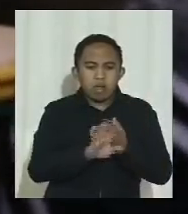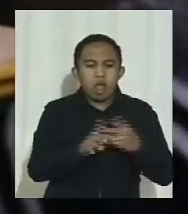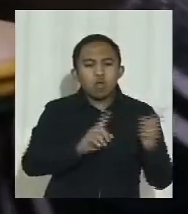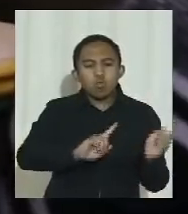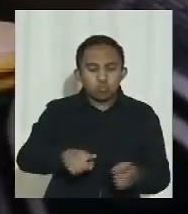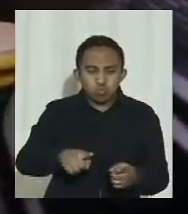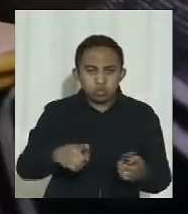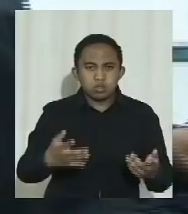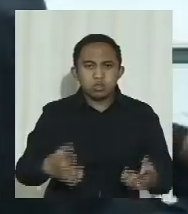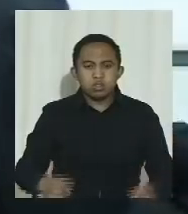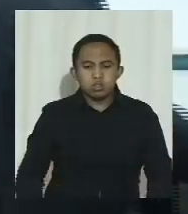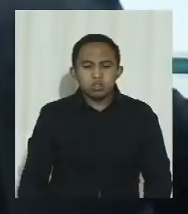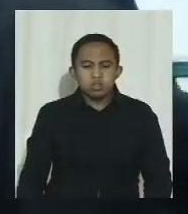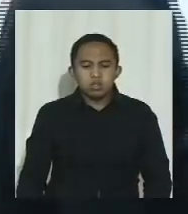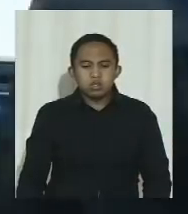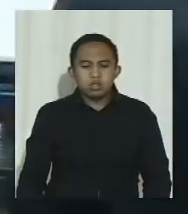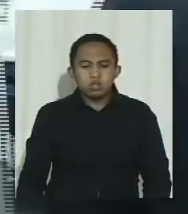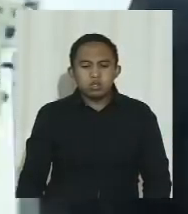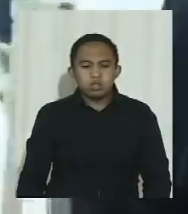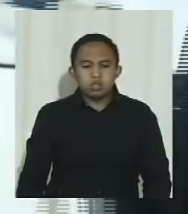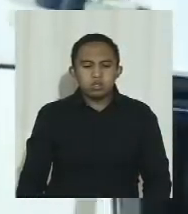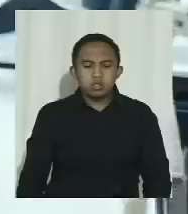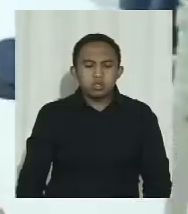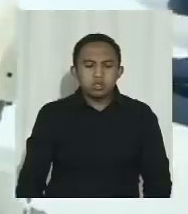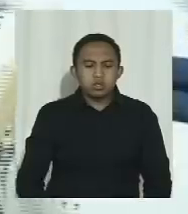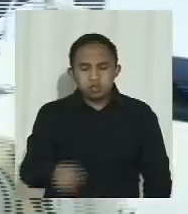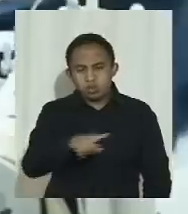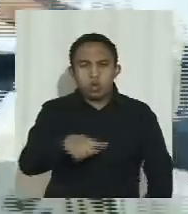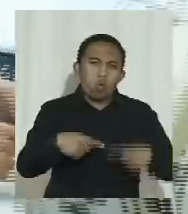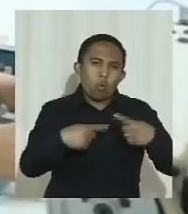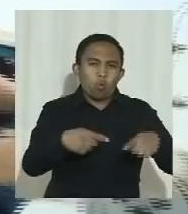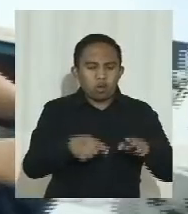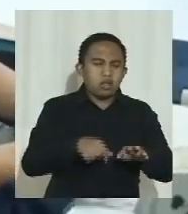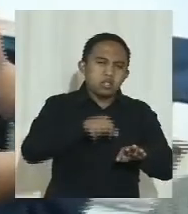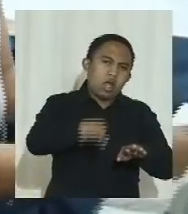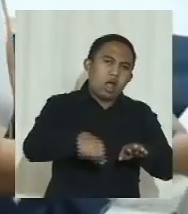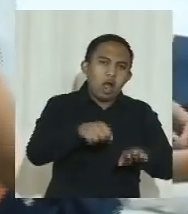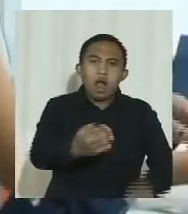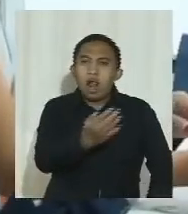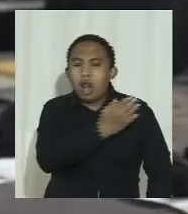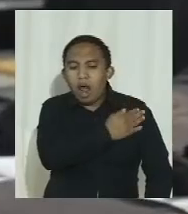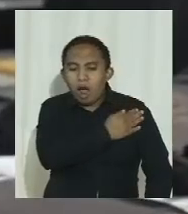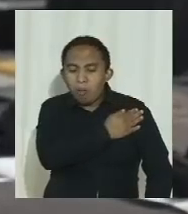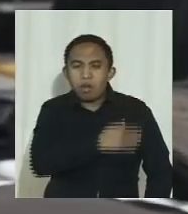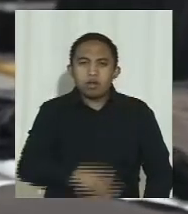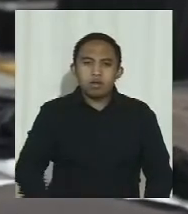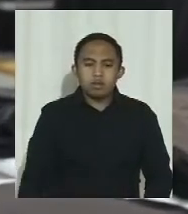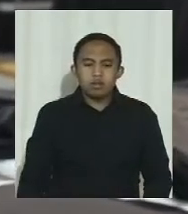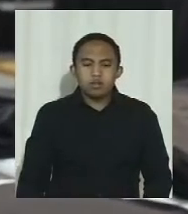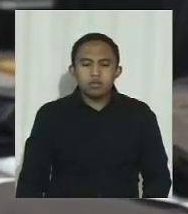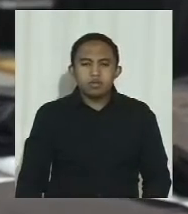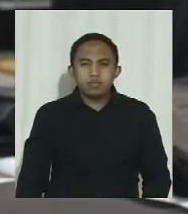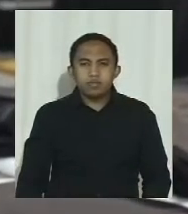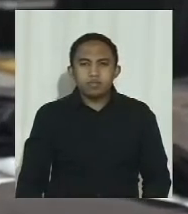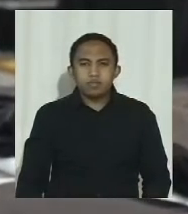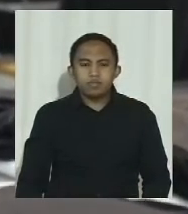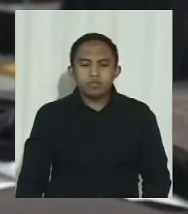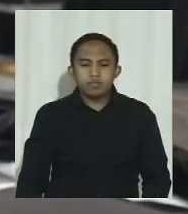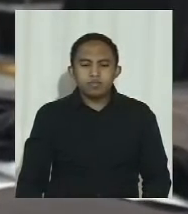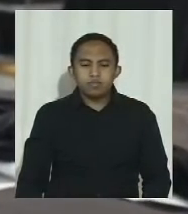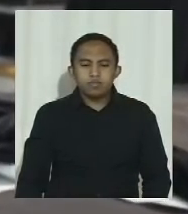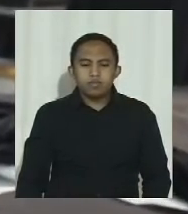fahasalamana izy ireo. Orinasa mpamokatra lamba izy io. Araka ny voafaritra ao anatin'ilay